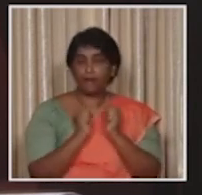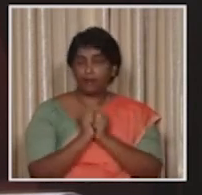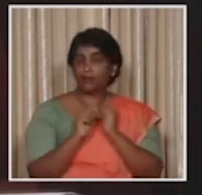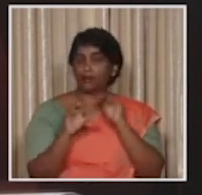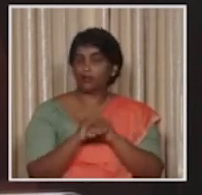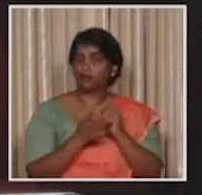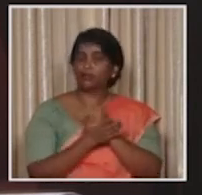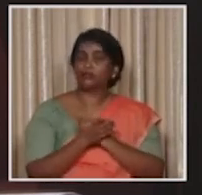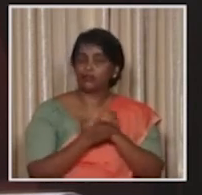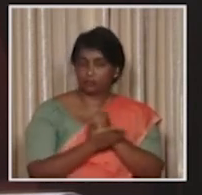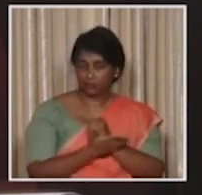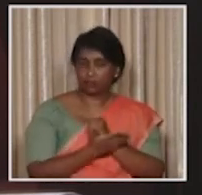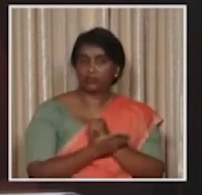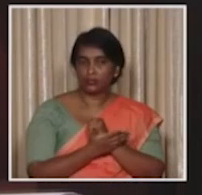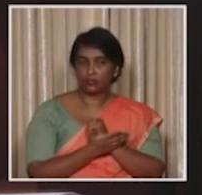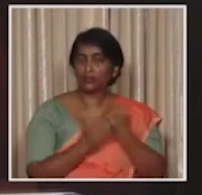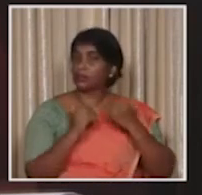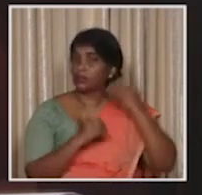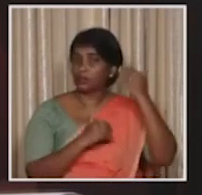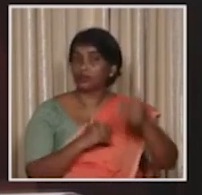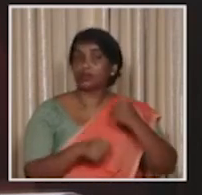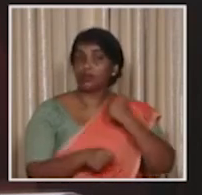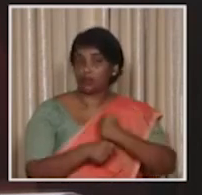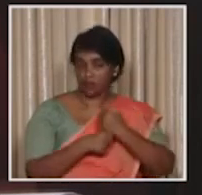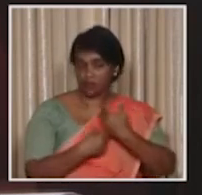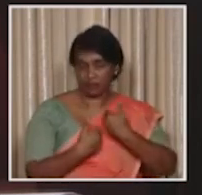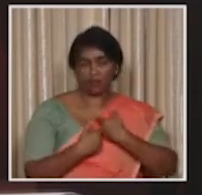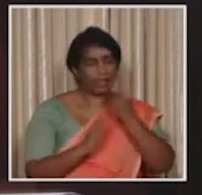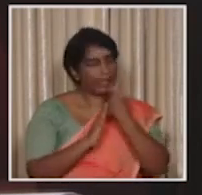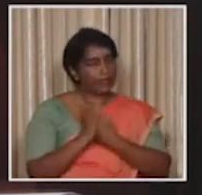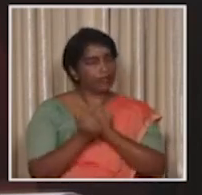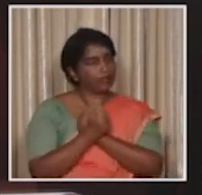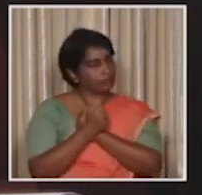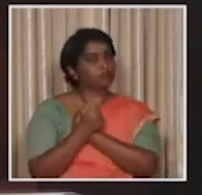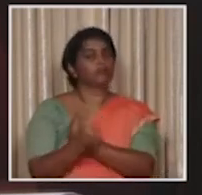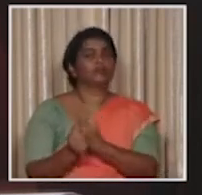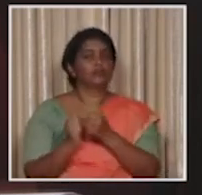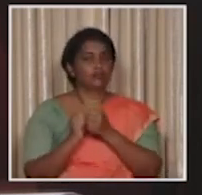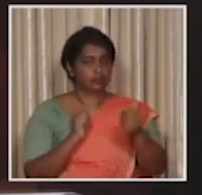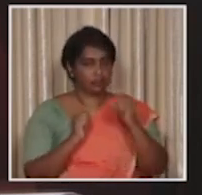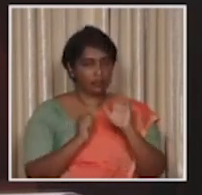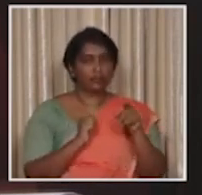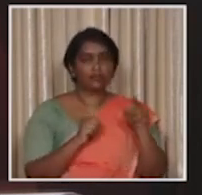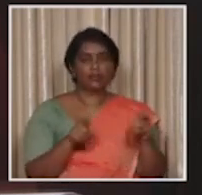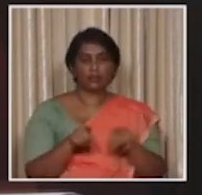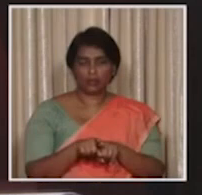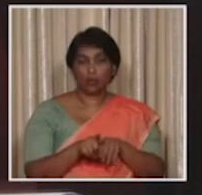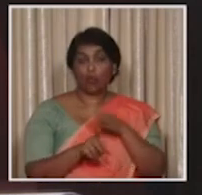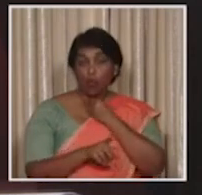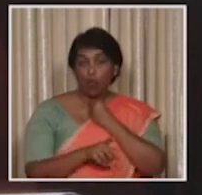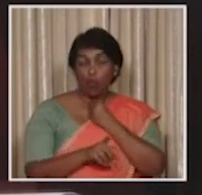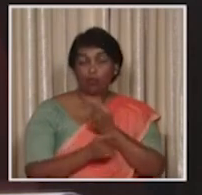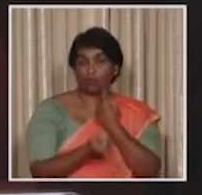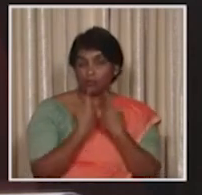වෙන සියලු දෙනා අනාගත අපේ රජයක් තුළ නීතිය හමුවට ගෙනෙන්නට කටයුතු කරනවා, බොරු